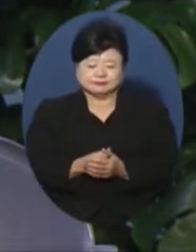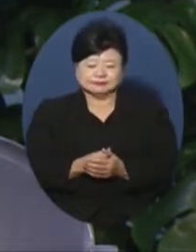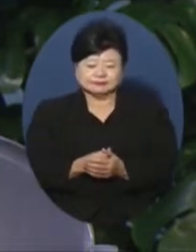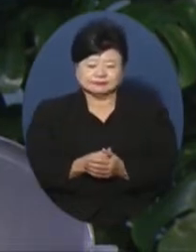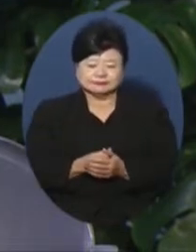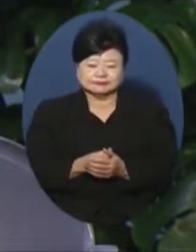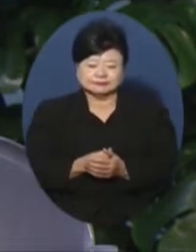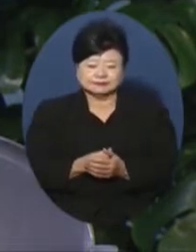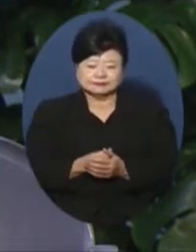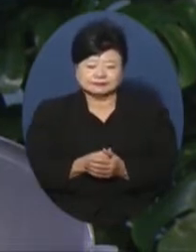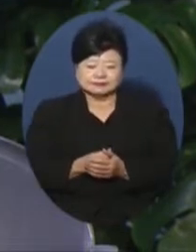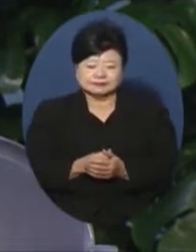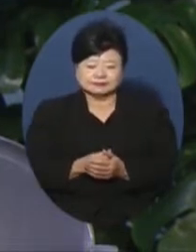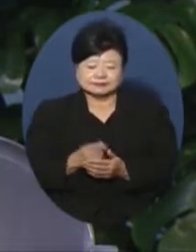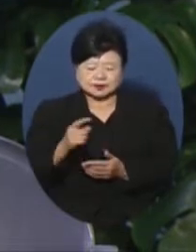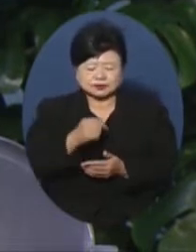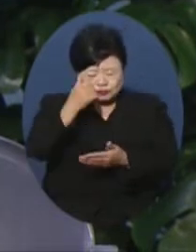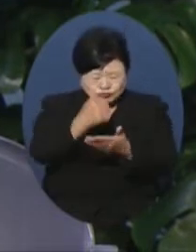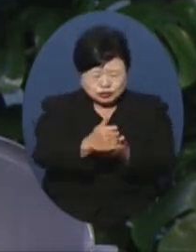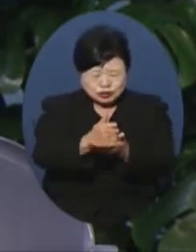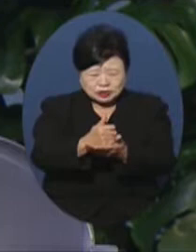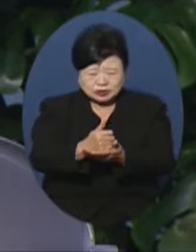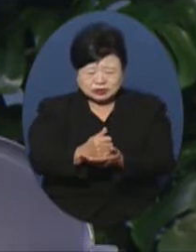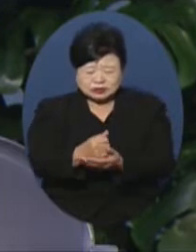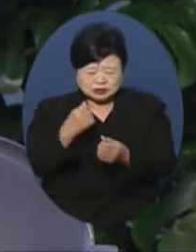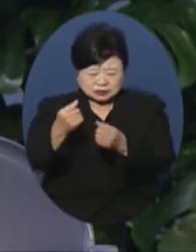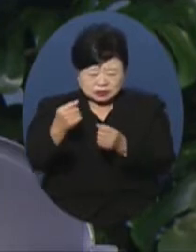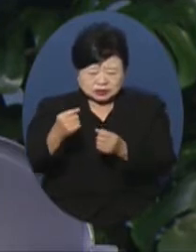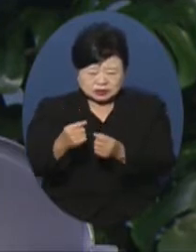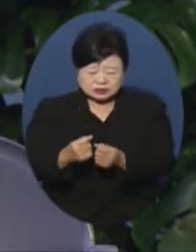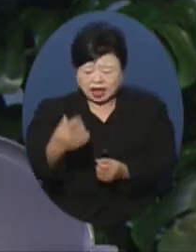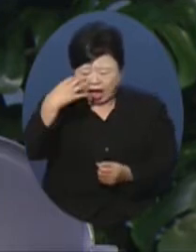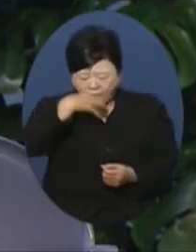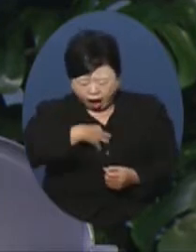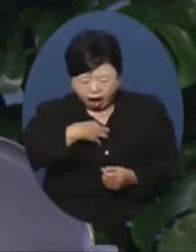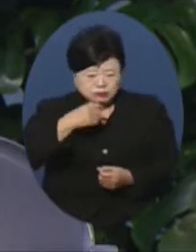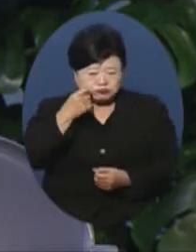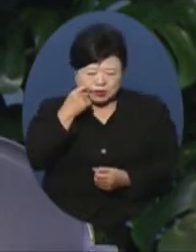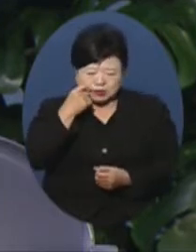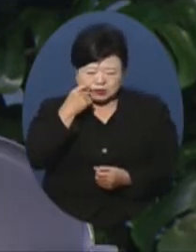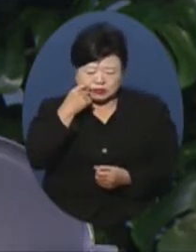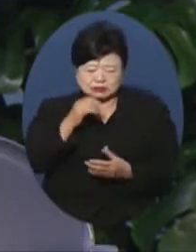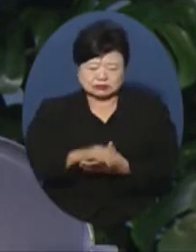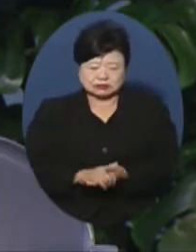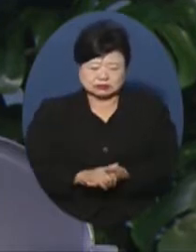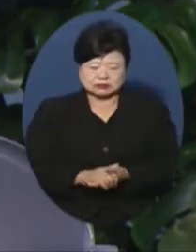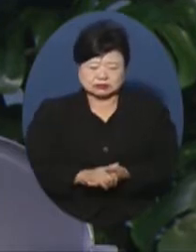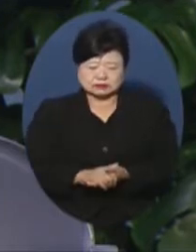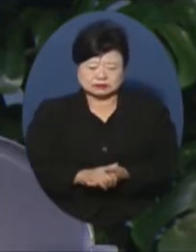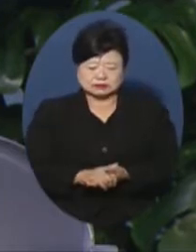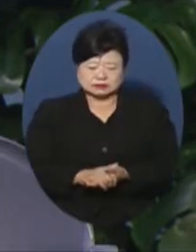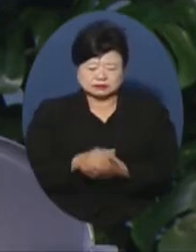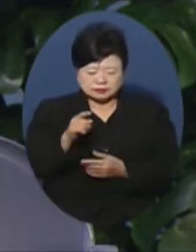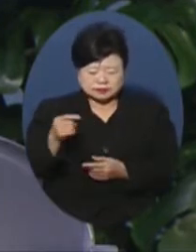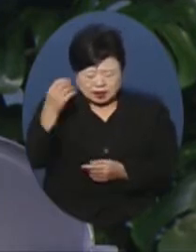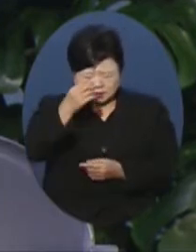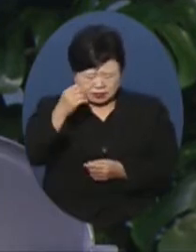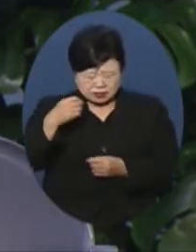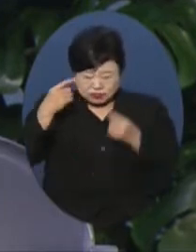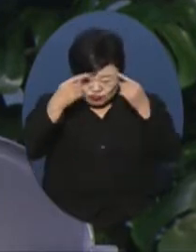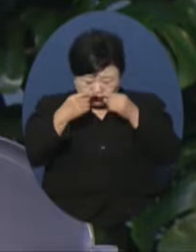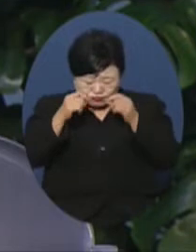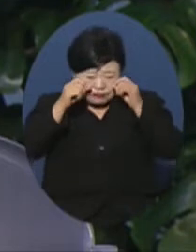둘러싸고 있기 때문에 어떤 죄의 세력도 우리를 삼킬 수 없습니다. 영의